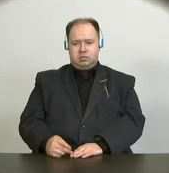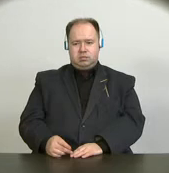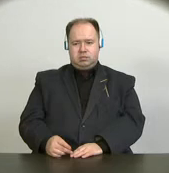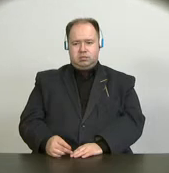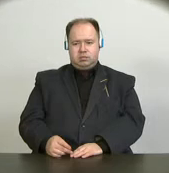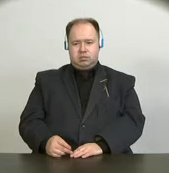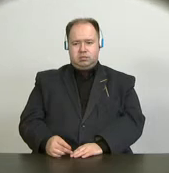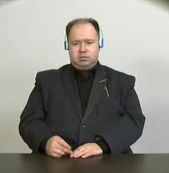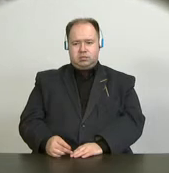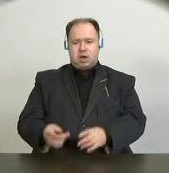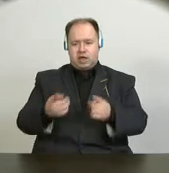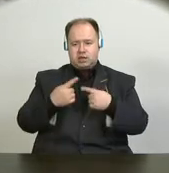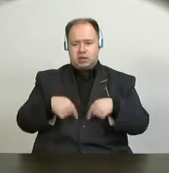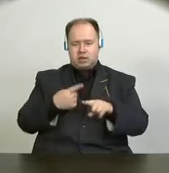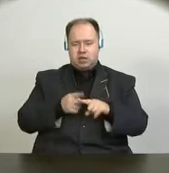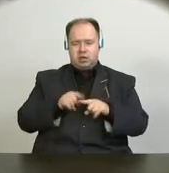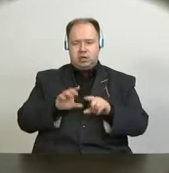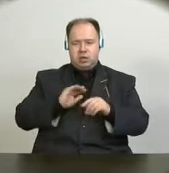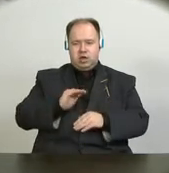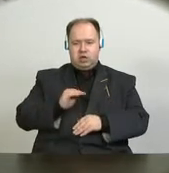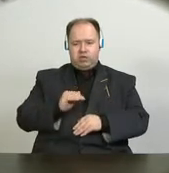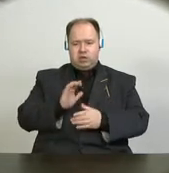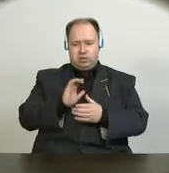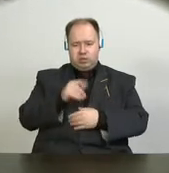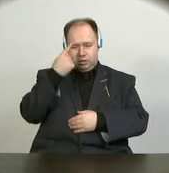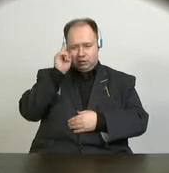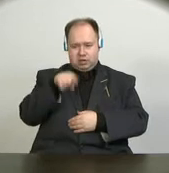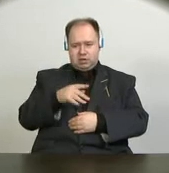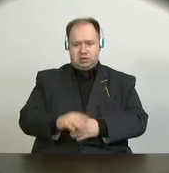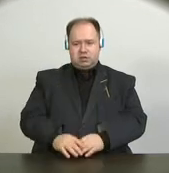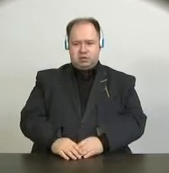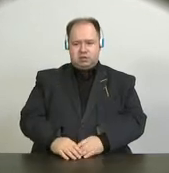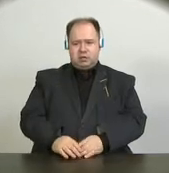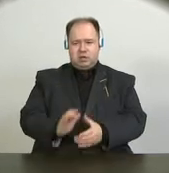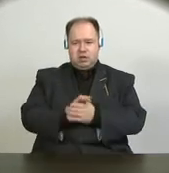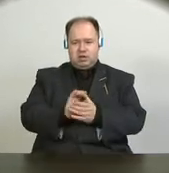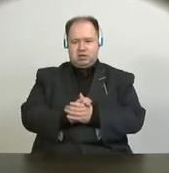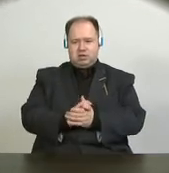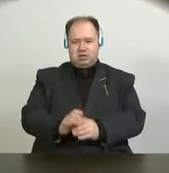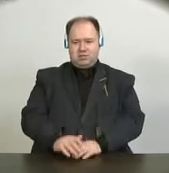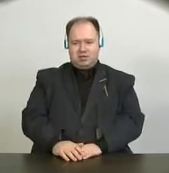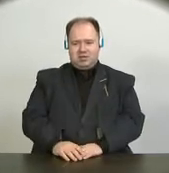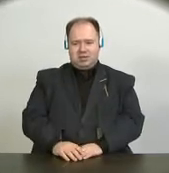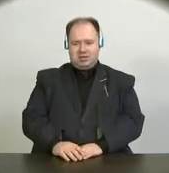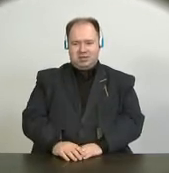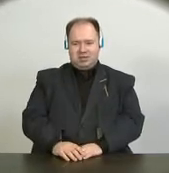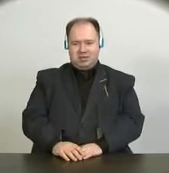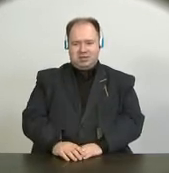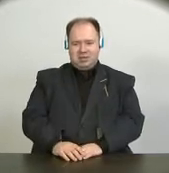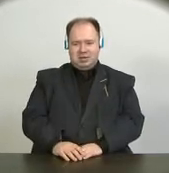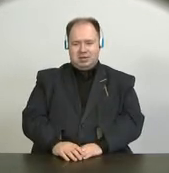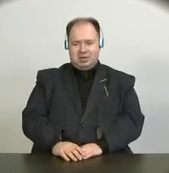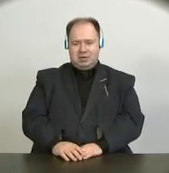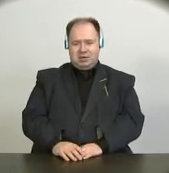организатором фирмы как таковой вырежем а в чем